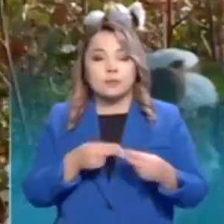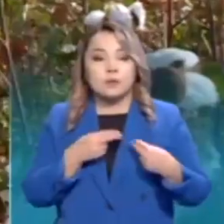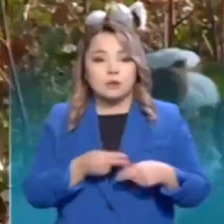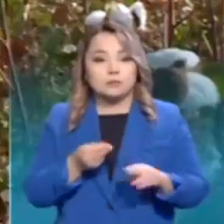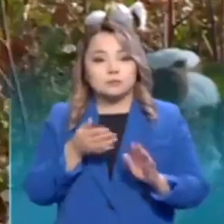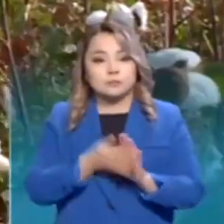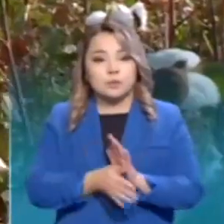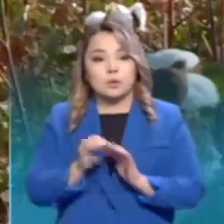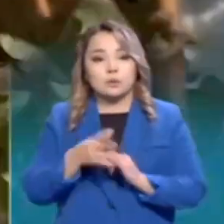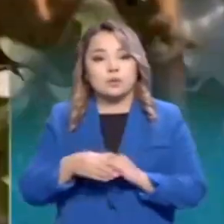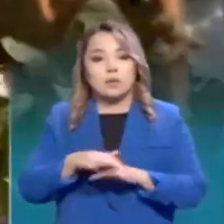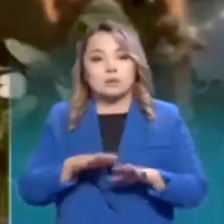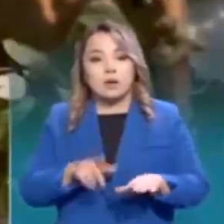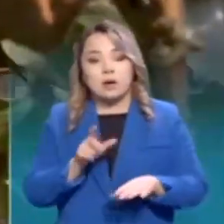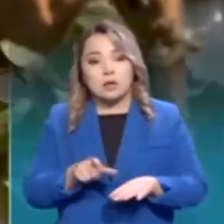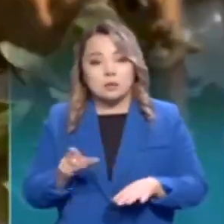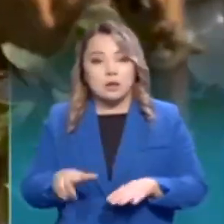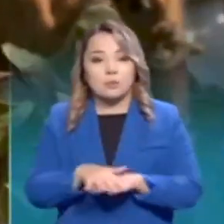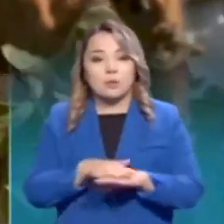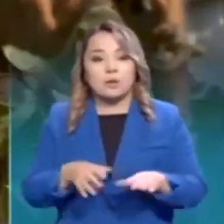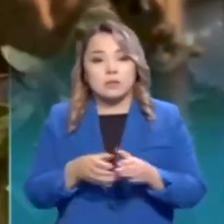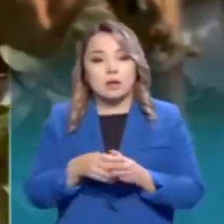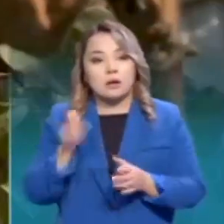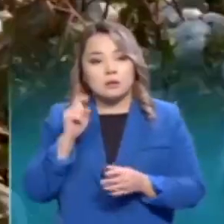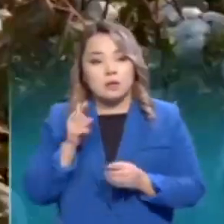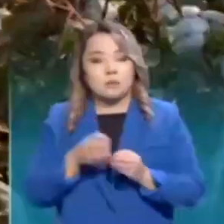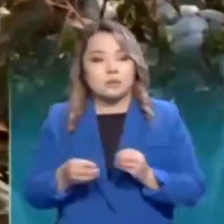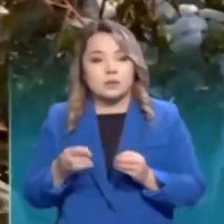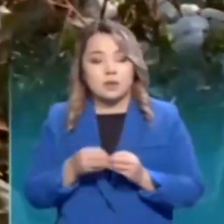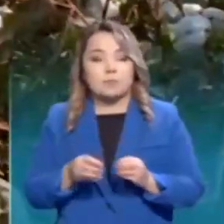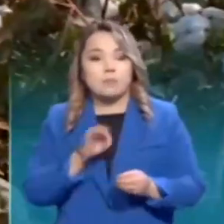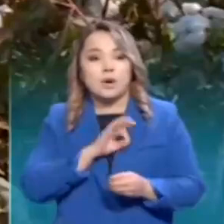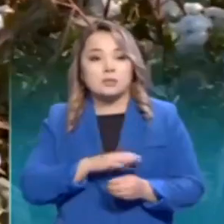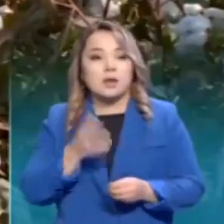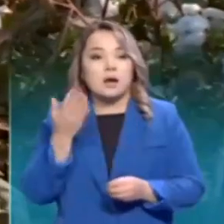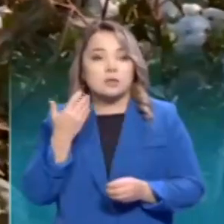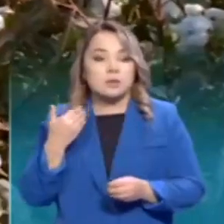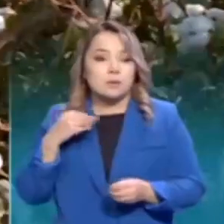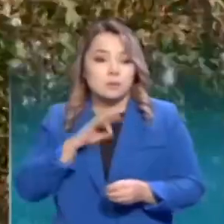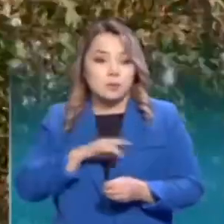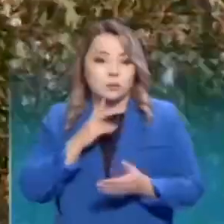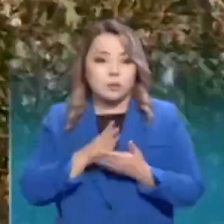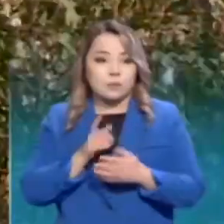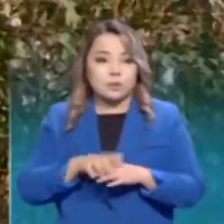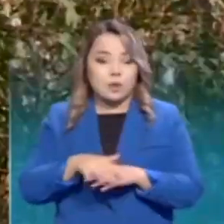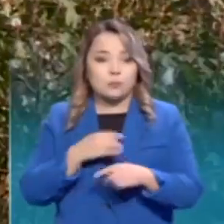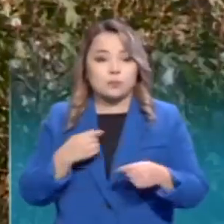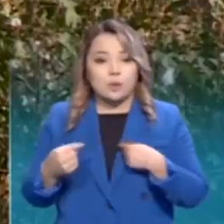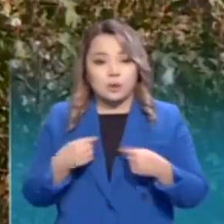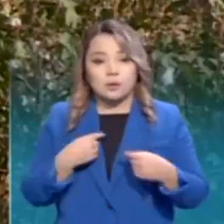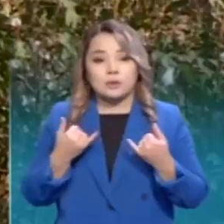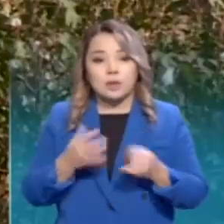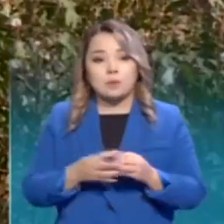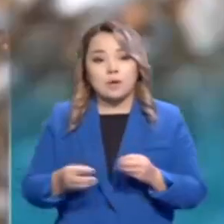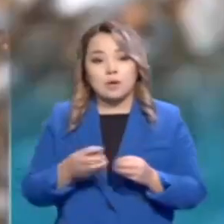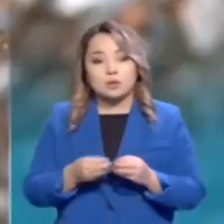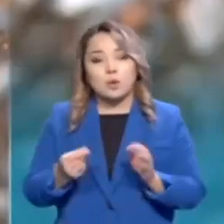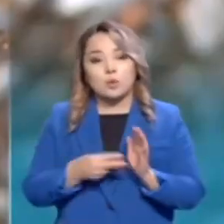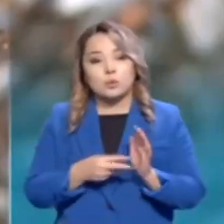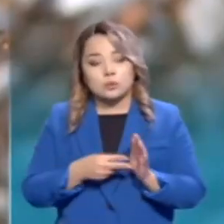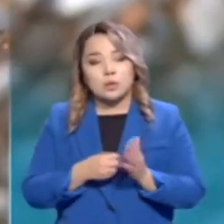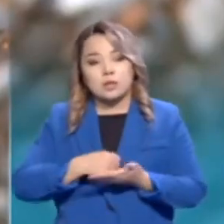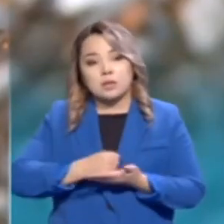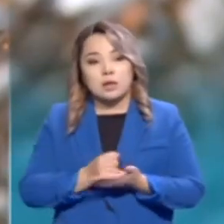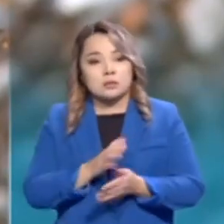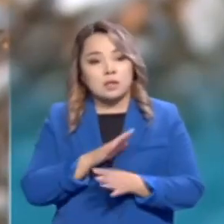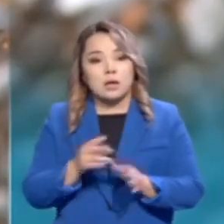ақталмады. Оңтүстіктің халқы дамыл таппай өсірген ақ алтынның пайдасын қашан көреміз деп сабылып жүр. Тіпті кейбір аудандарда мақтаның құны